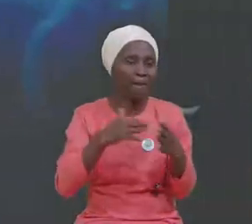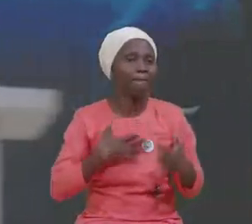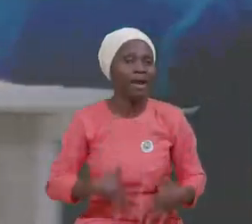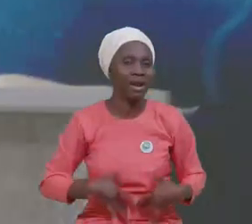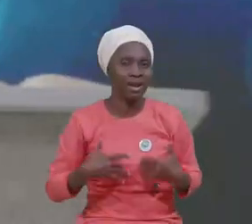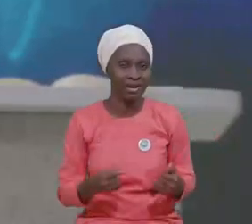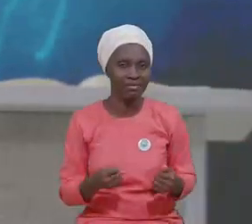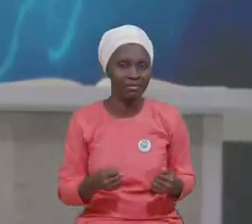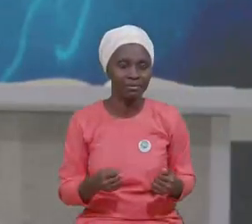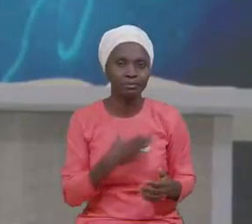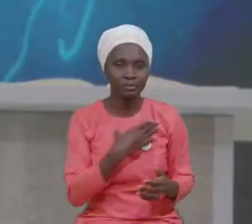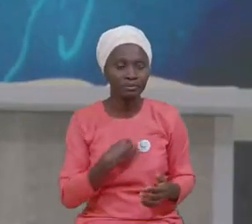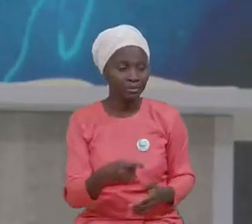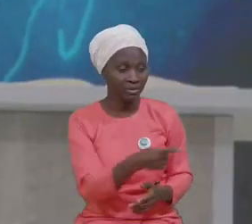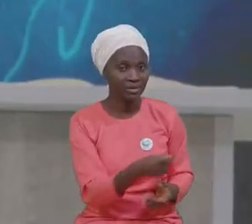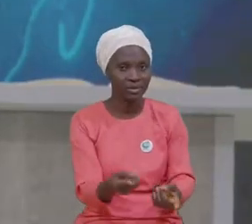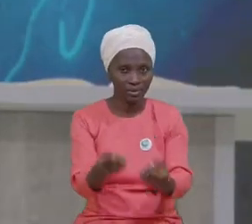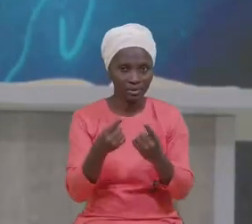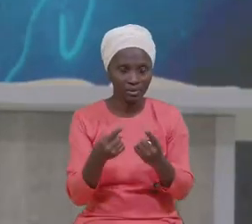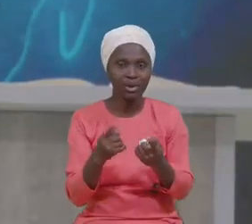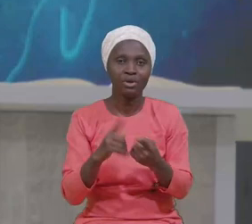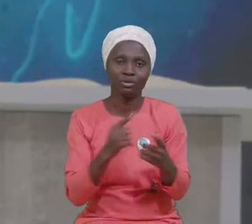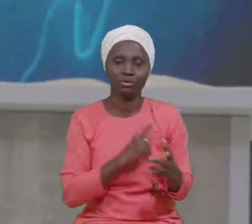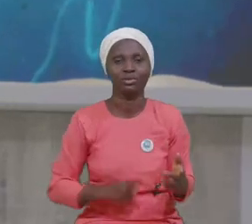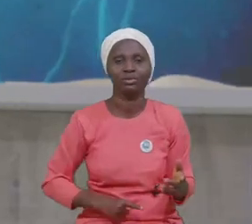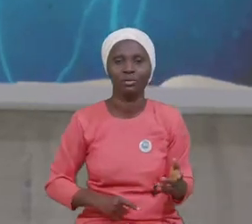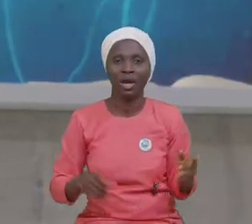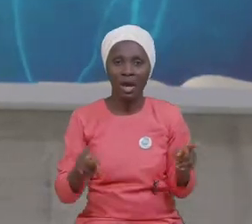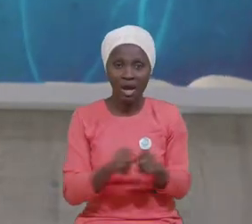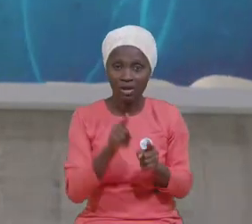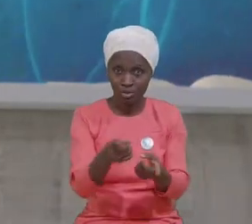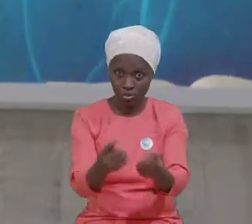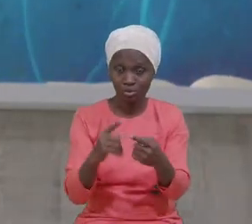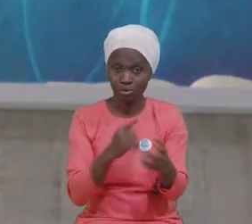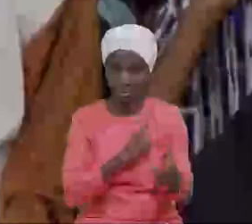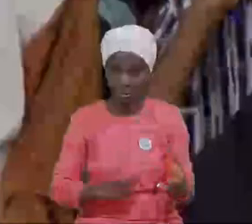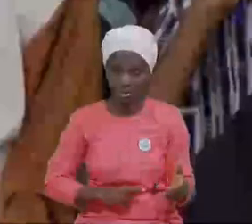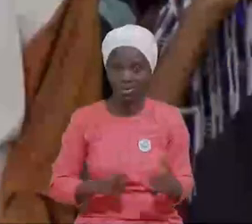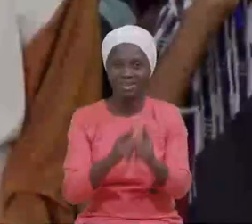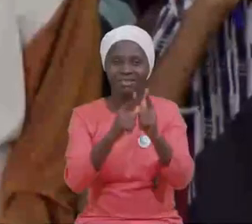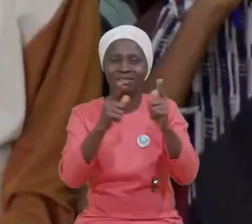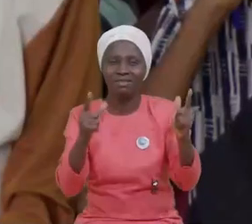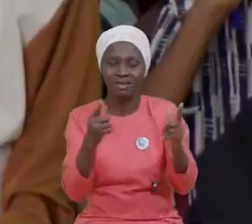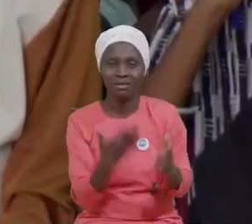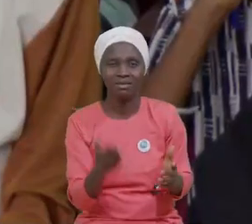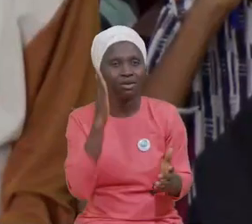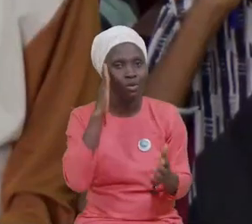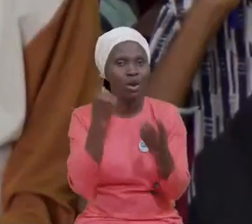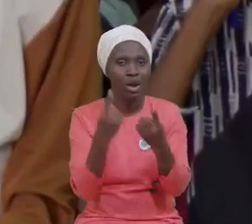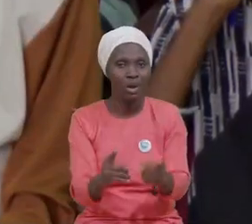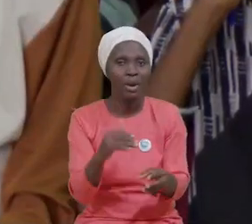dans ma vie. Ils sont venus au Seigneur. Comme tu viens au Seigneur, de grandes choses vont arriver dans ta